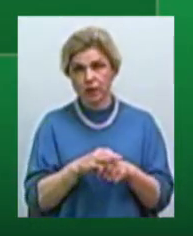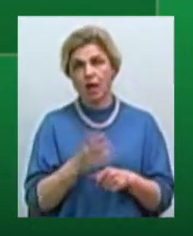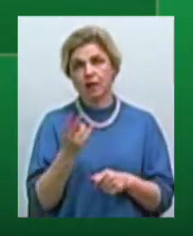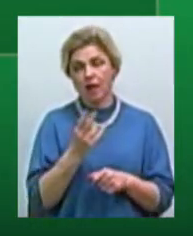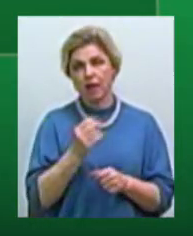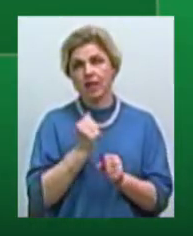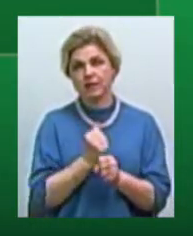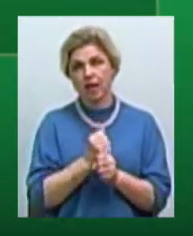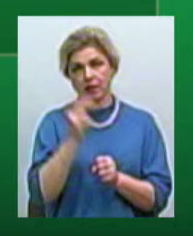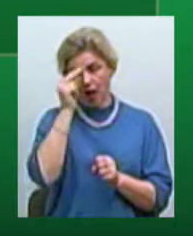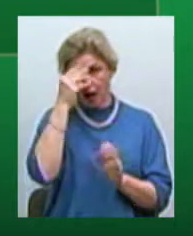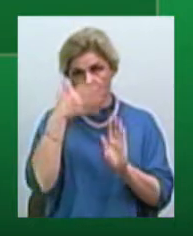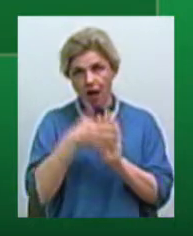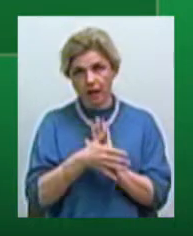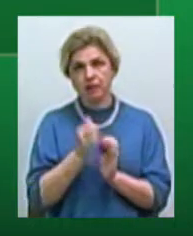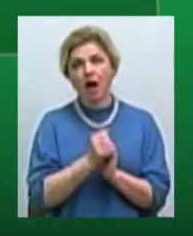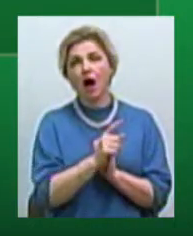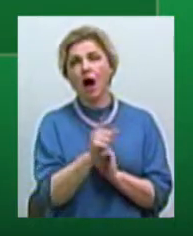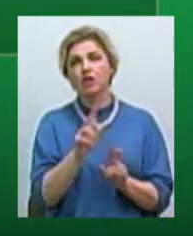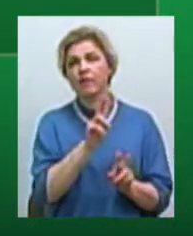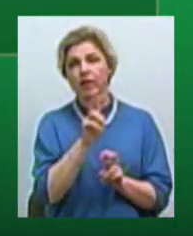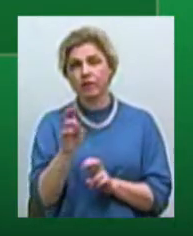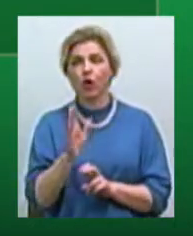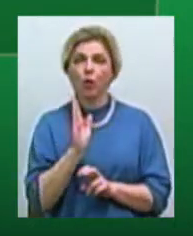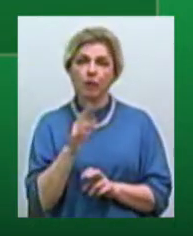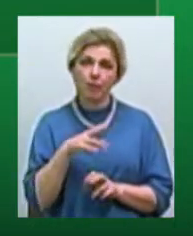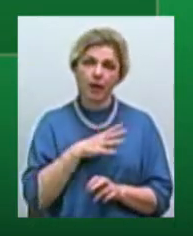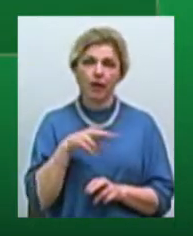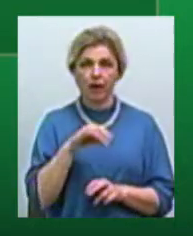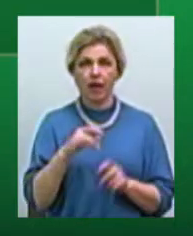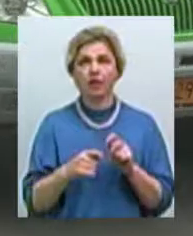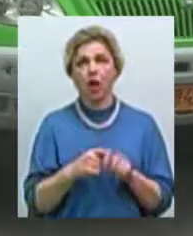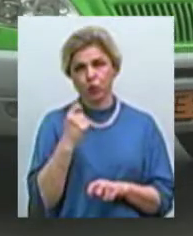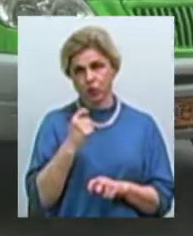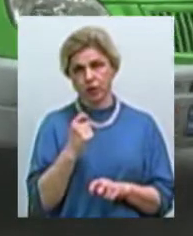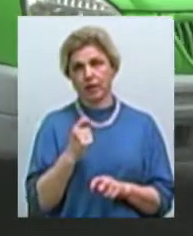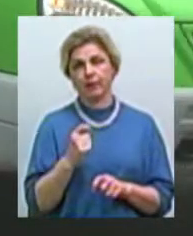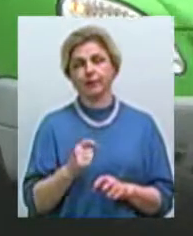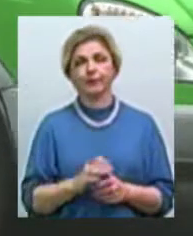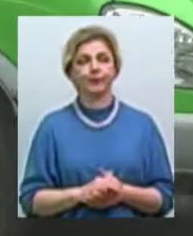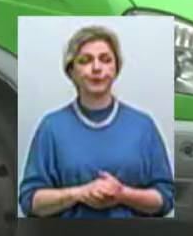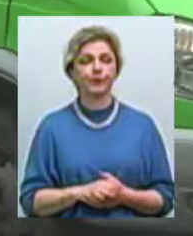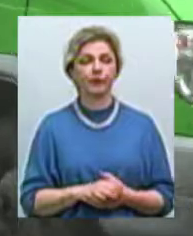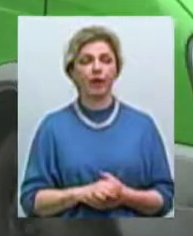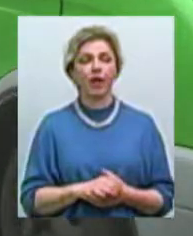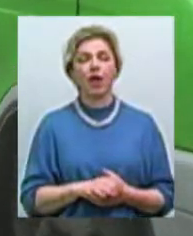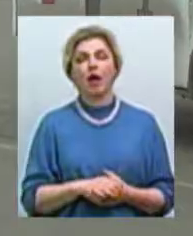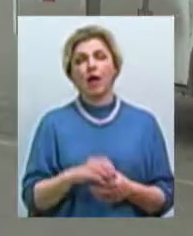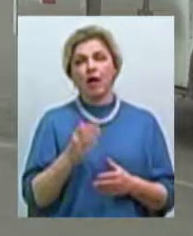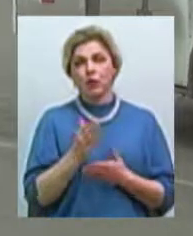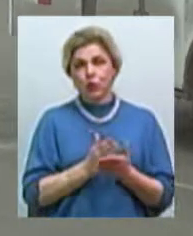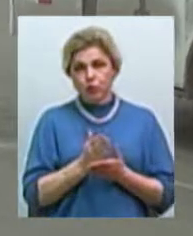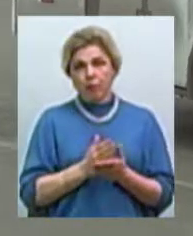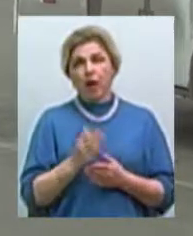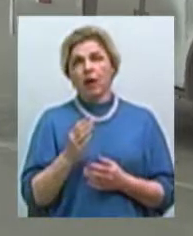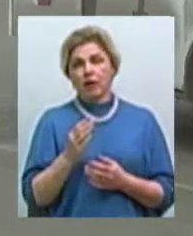по кожному перевізнику, чи були у них порушені ліцензійних умов або ні. Під час рейду представники Укртрансбезпеки перевіряли у